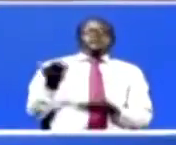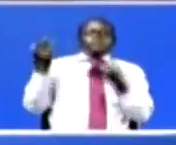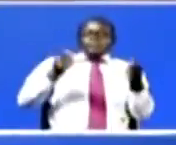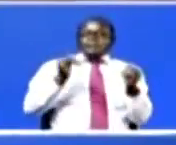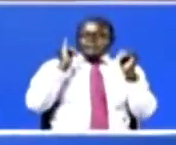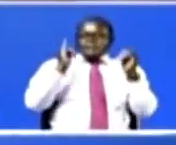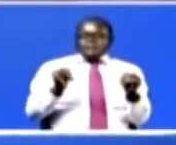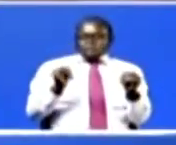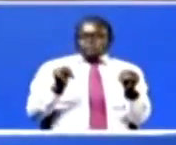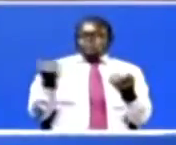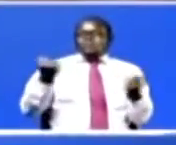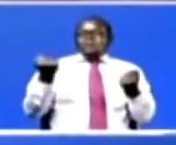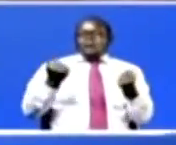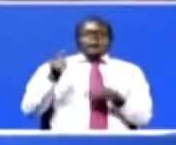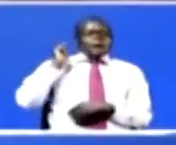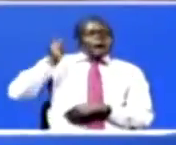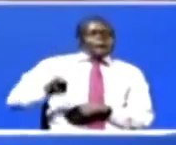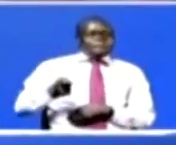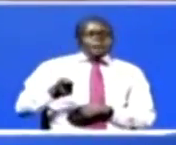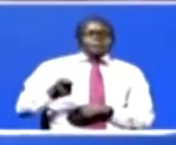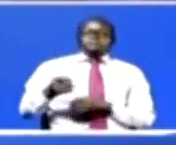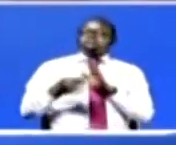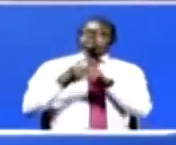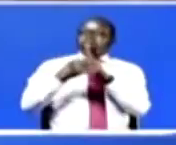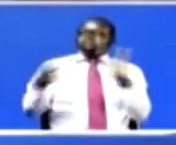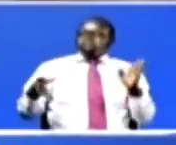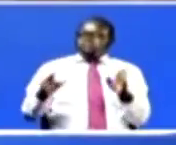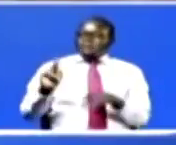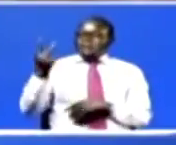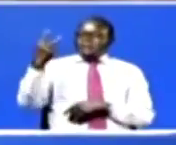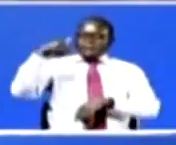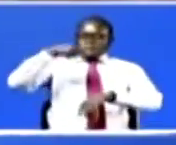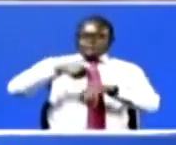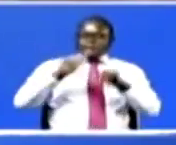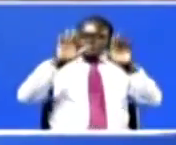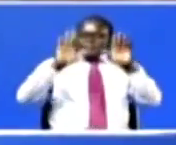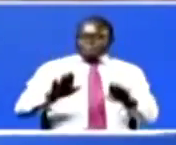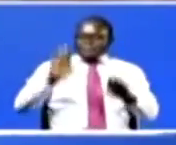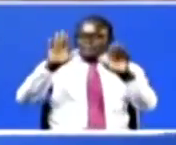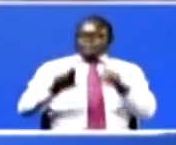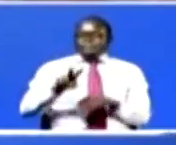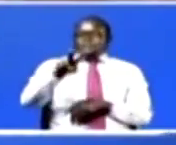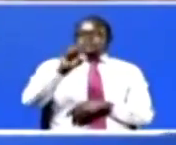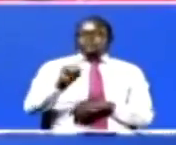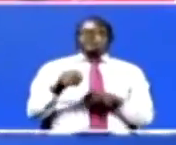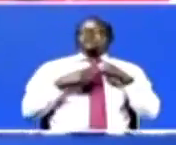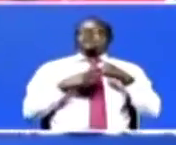jekundu aina ya Hama ambalo lilikuwa na umaarufu mkubwa wakati wa kampeni za siasa.